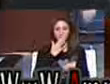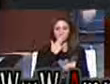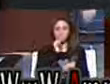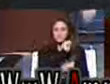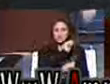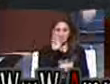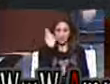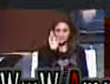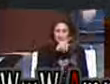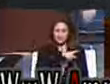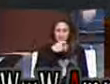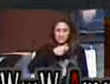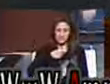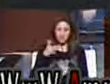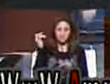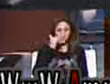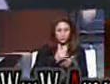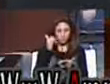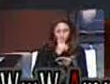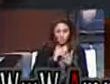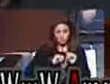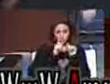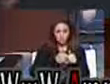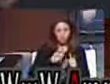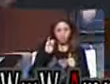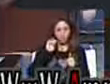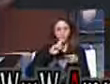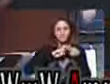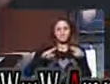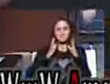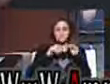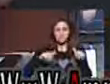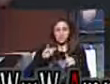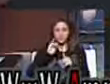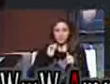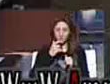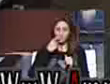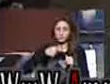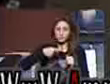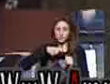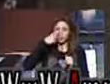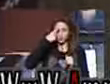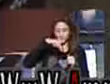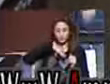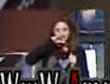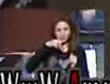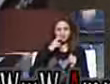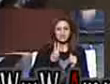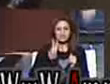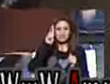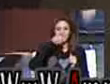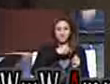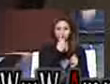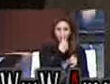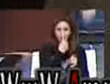وكل المسؤولين اللي بيفرحونا بسلامة البلد، وربنا يديم المحبة والفرح. كل سنة وانتم طيبين. أعتبر 7 يناير عيد وطني عام